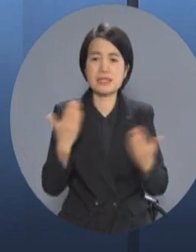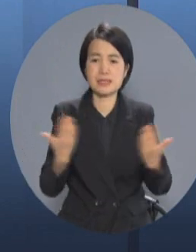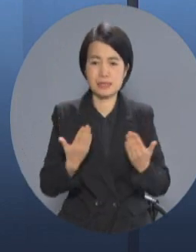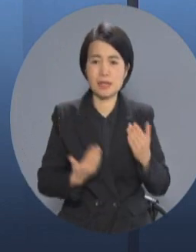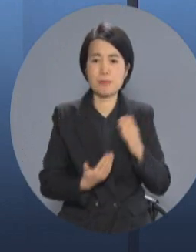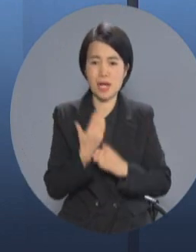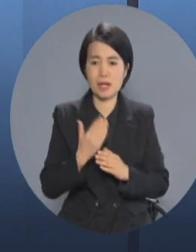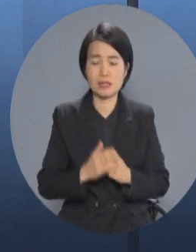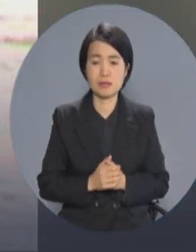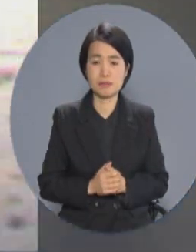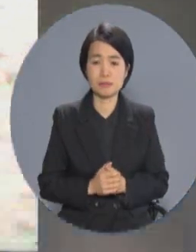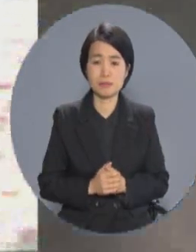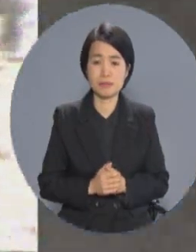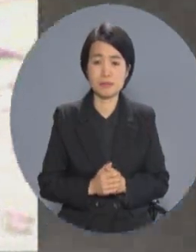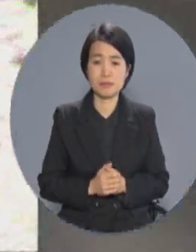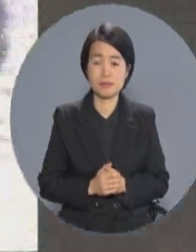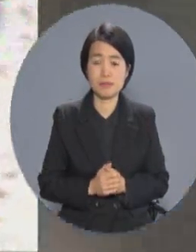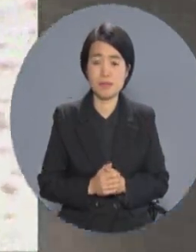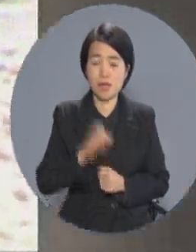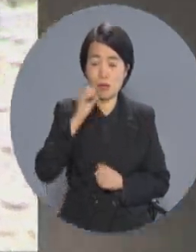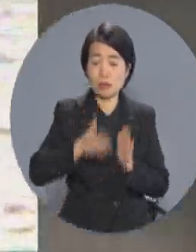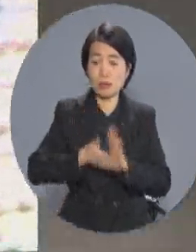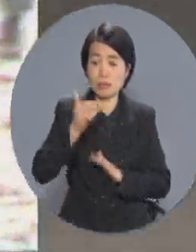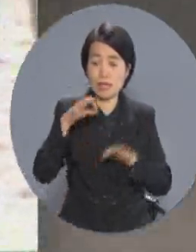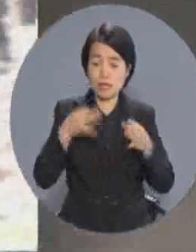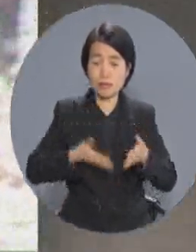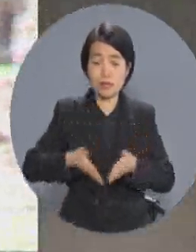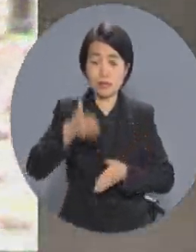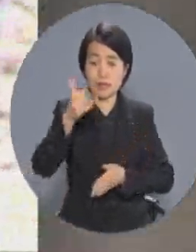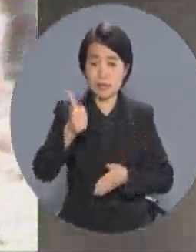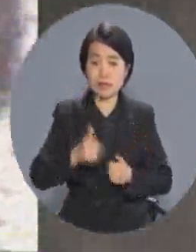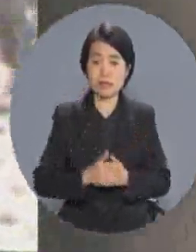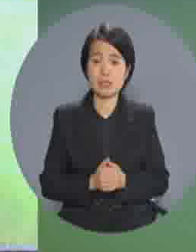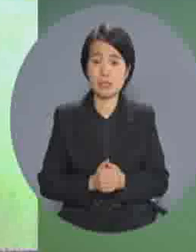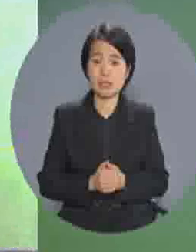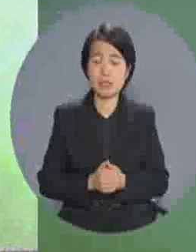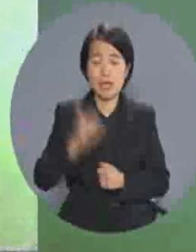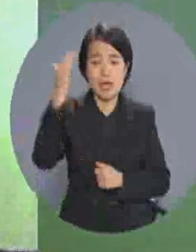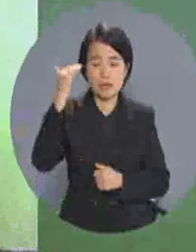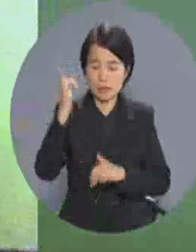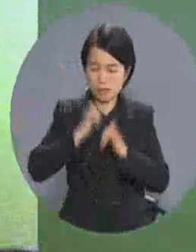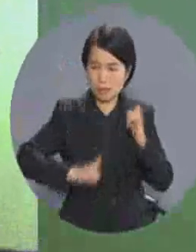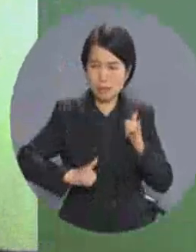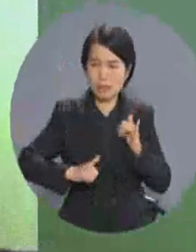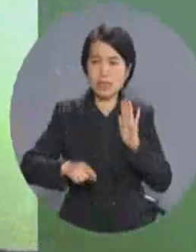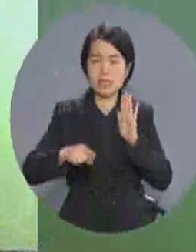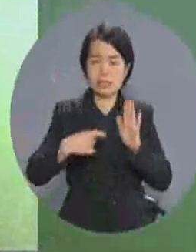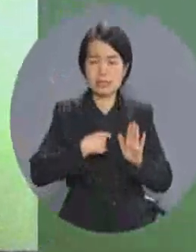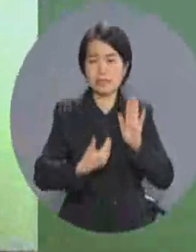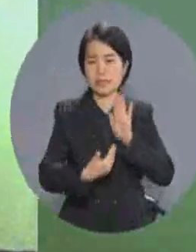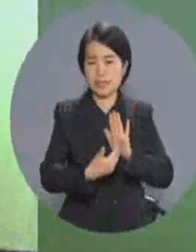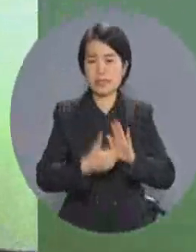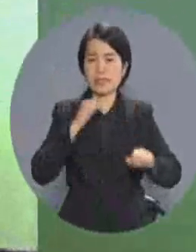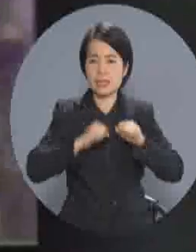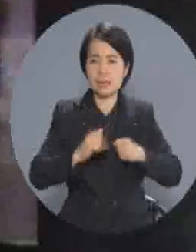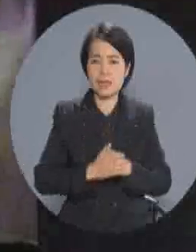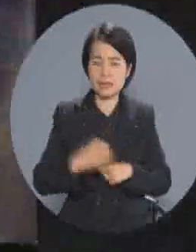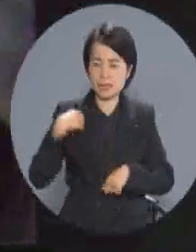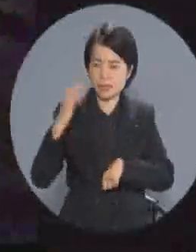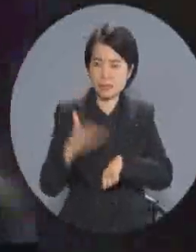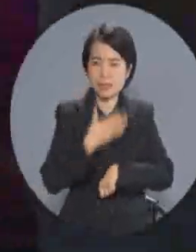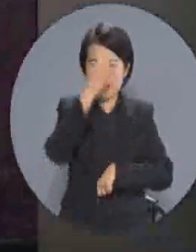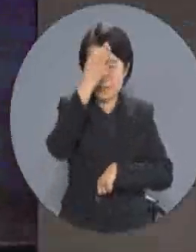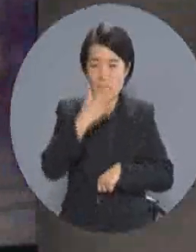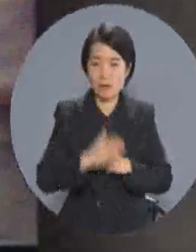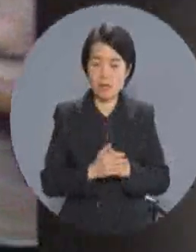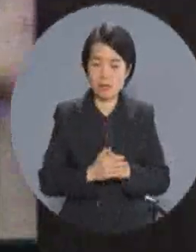일이 벌어졌습니다. 강기정 광주시장과 김영록 전남지사는 대한민국 역사를 부정하는 행위라며 책임자 사과와